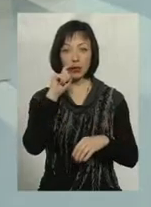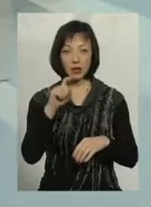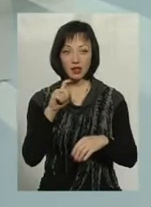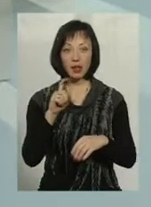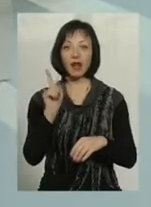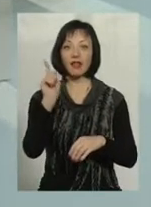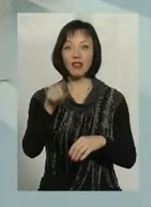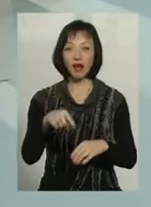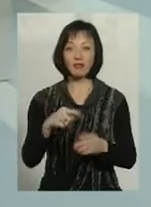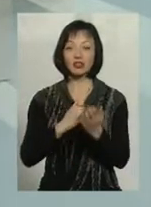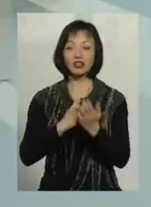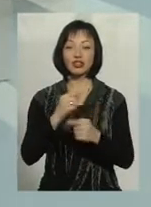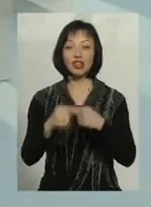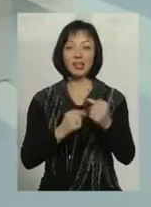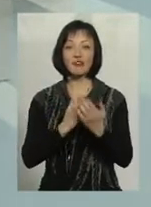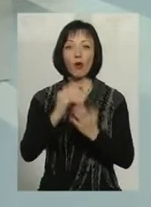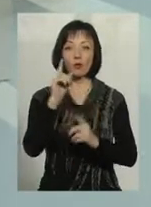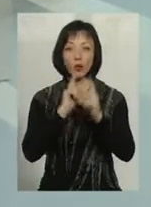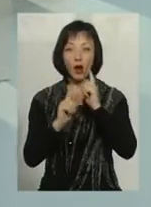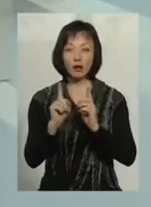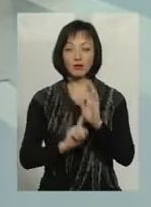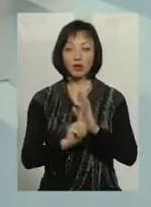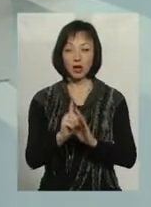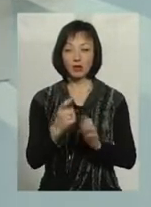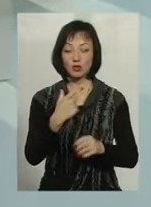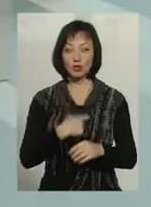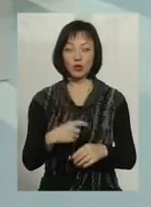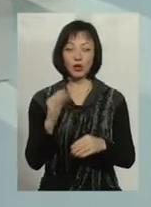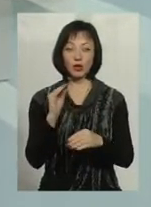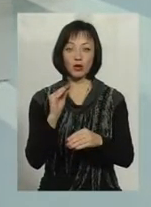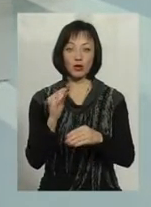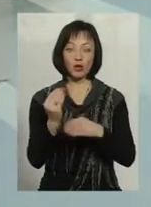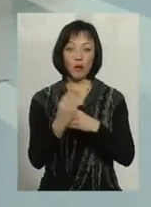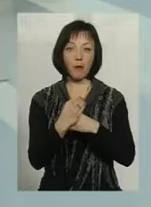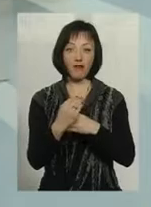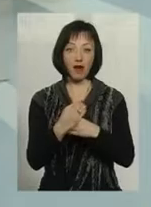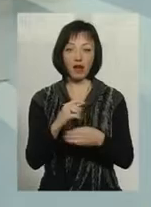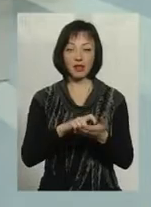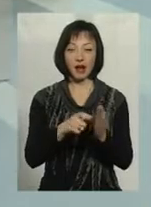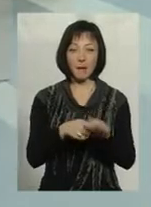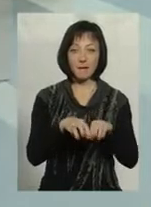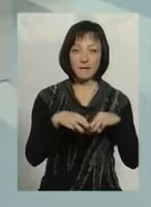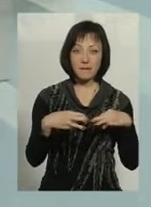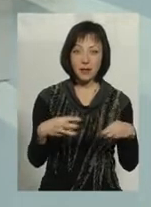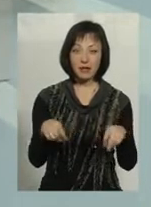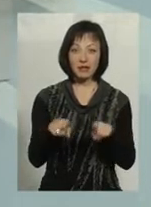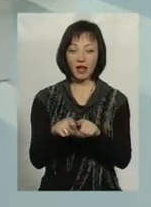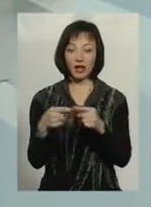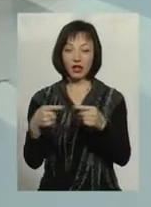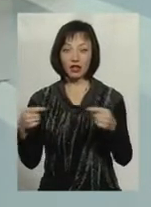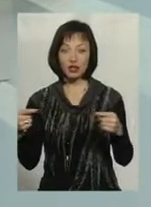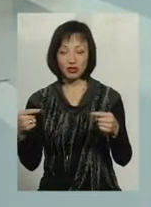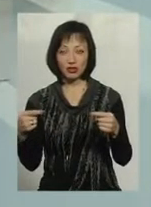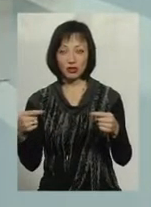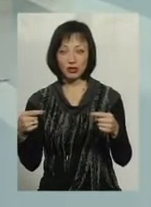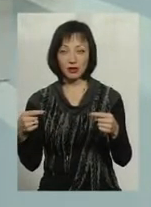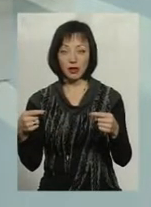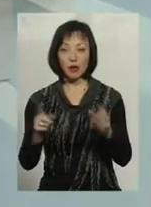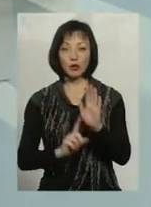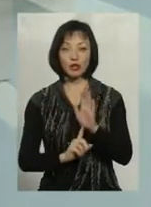від ради підприємців, ми в різні способи просили, давайте зустрінемося по цих 3200 і будемо думати, як виходити з